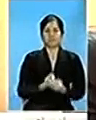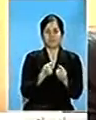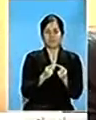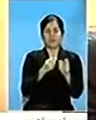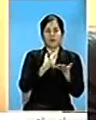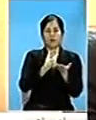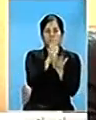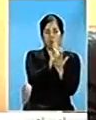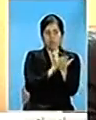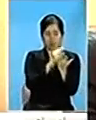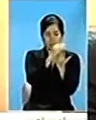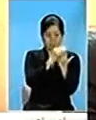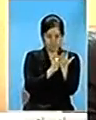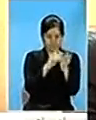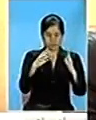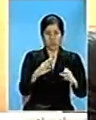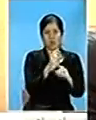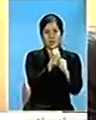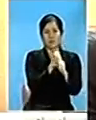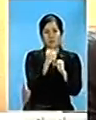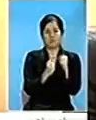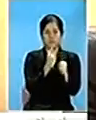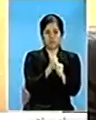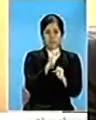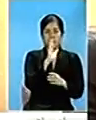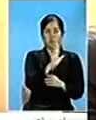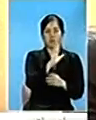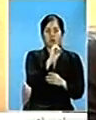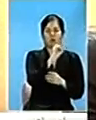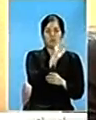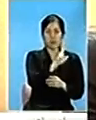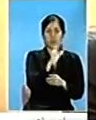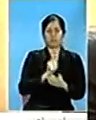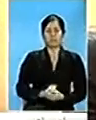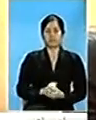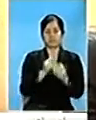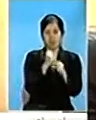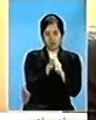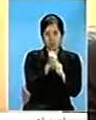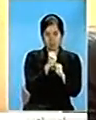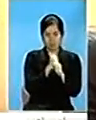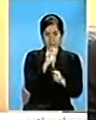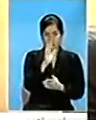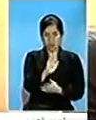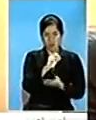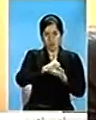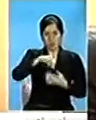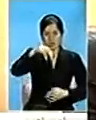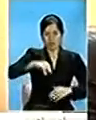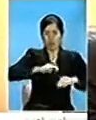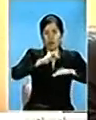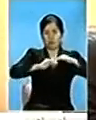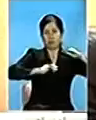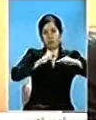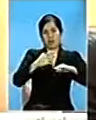ำปี2553ของสภาพัฒนาการเมืองเป็นรายงานจากการทำงานของสภาพัฒนาการเมื